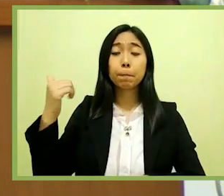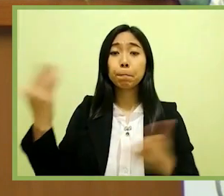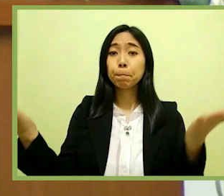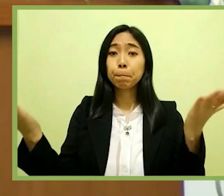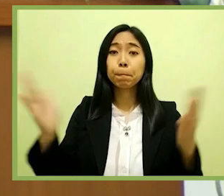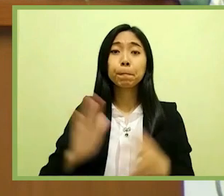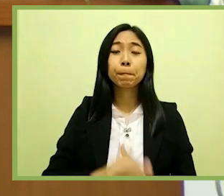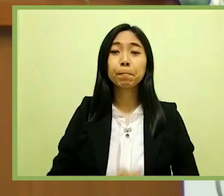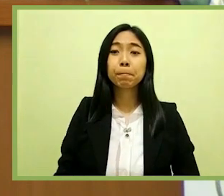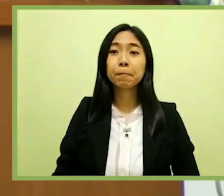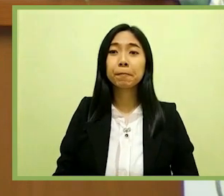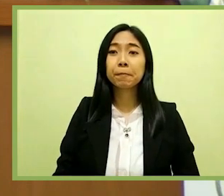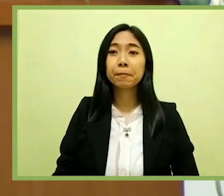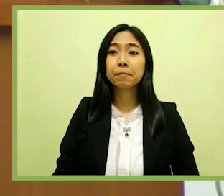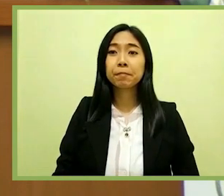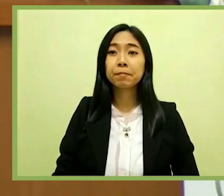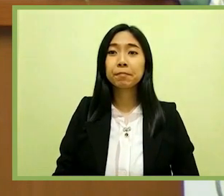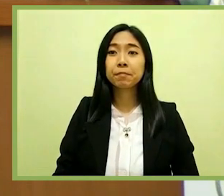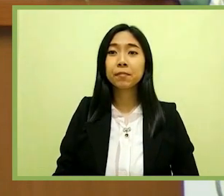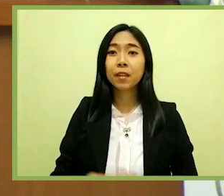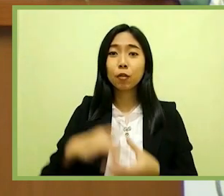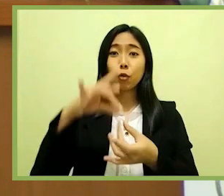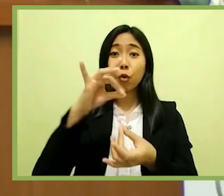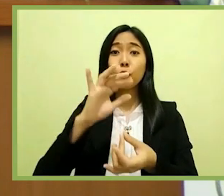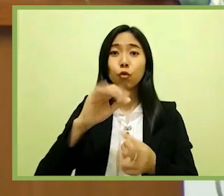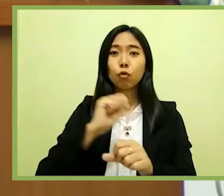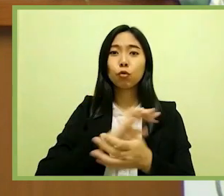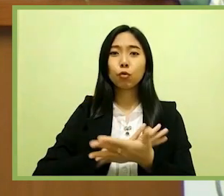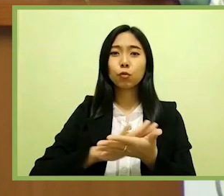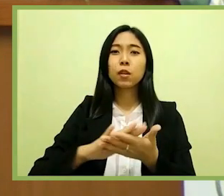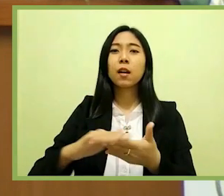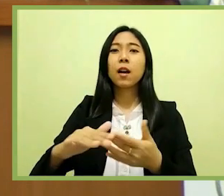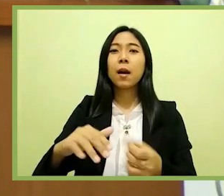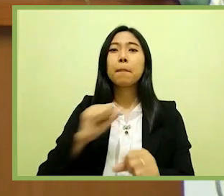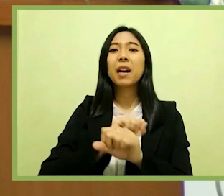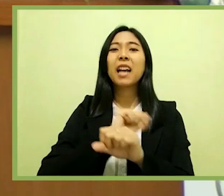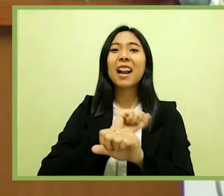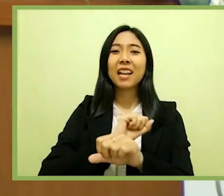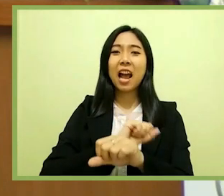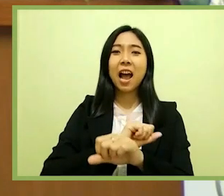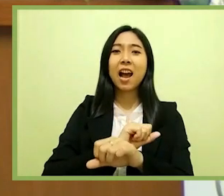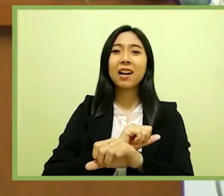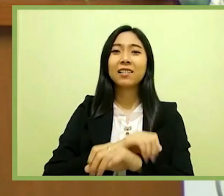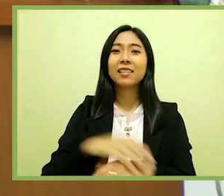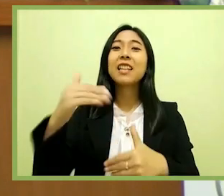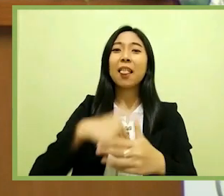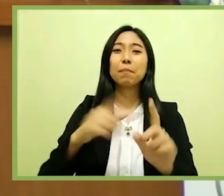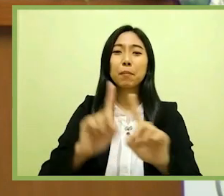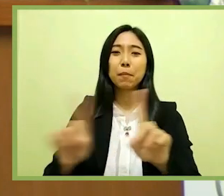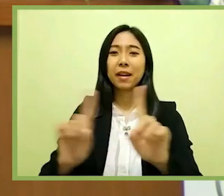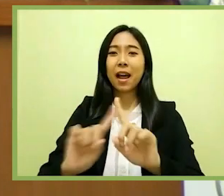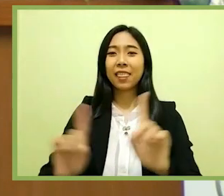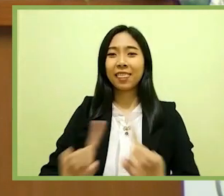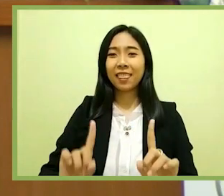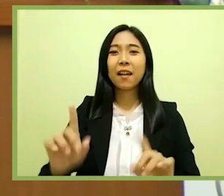Roh Kudus yang justru berkaya melampaui sekat dan mempersatukan kita